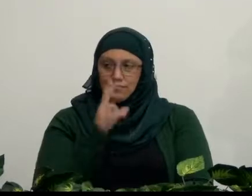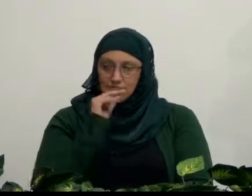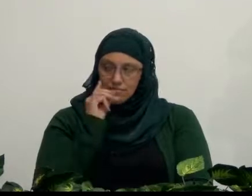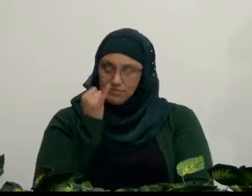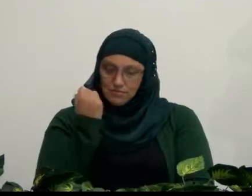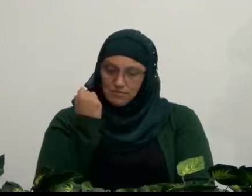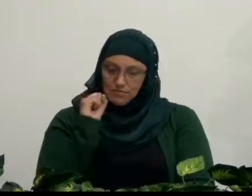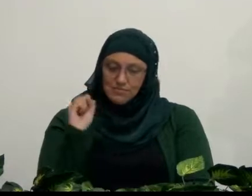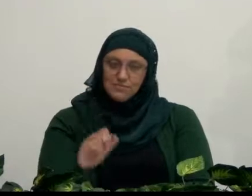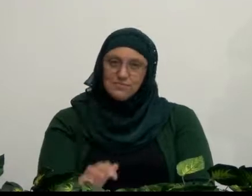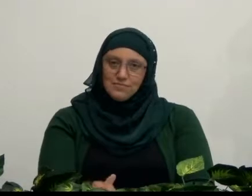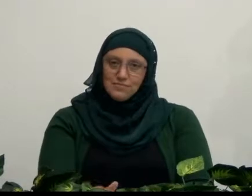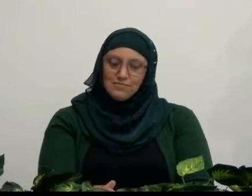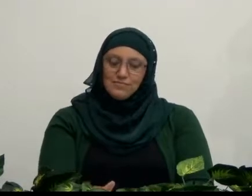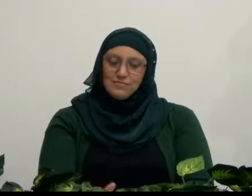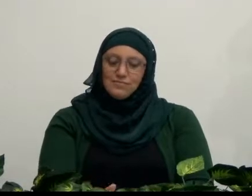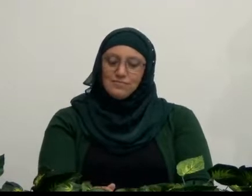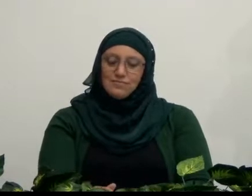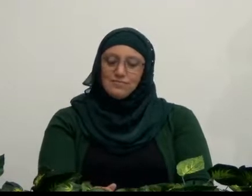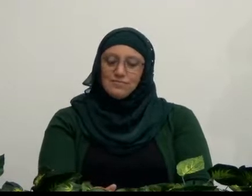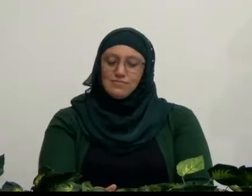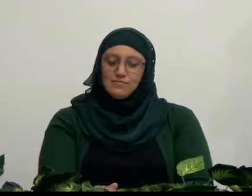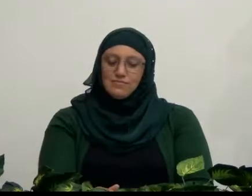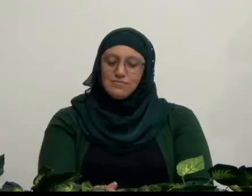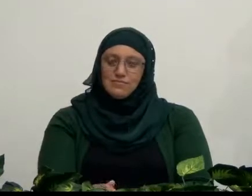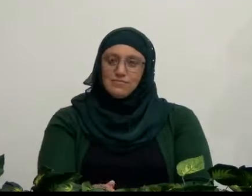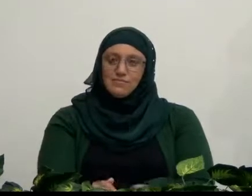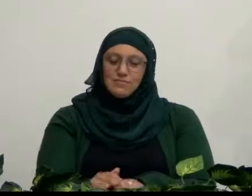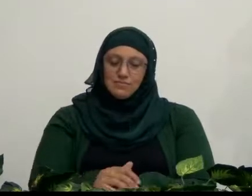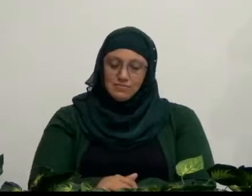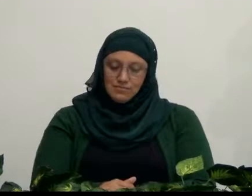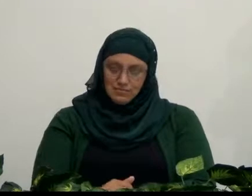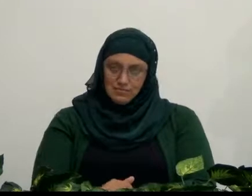المعصومين عليهم السلام.